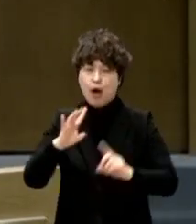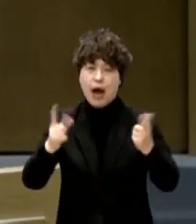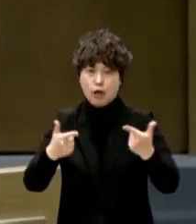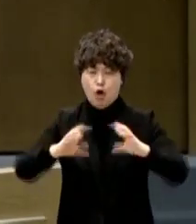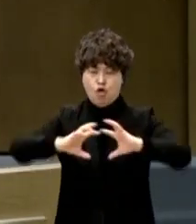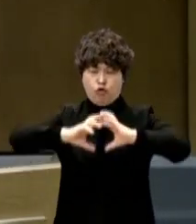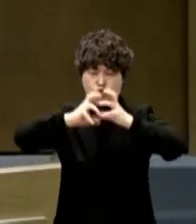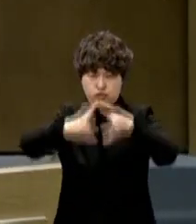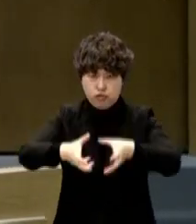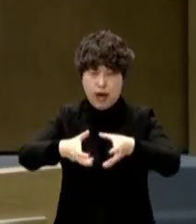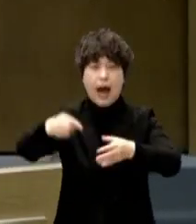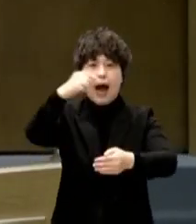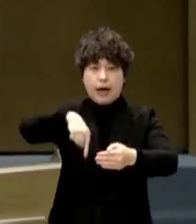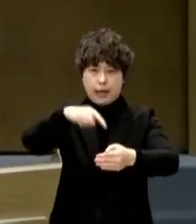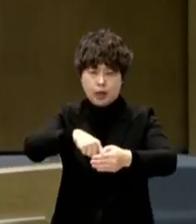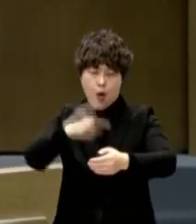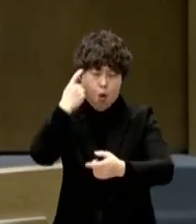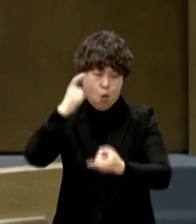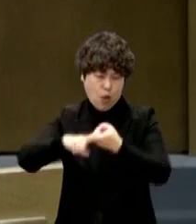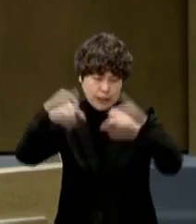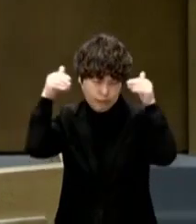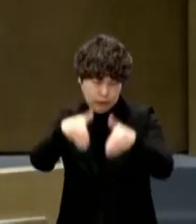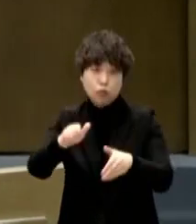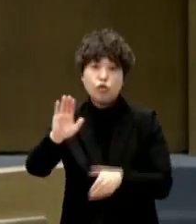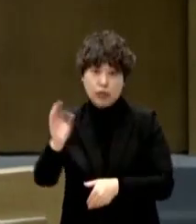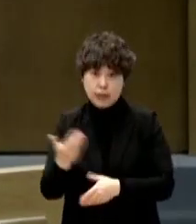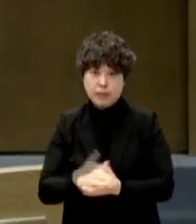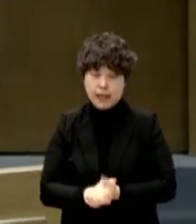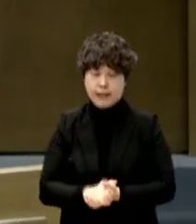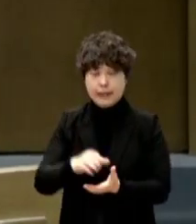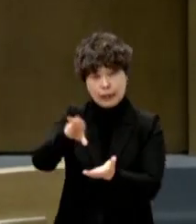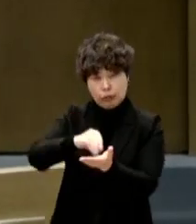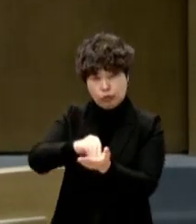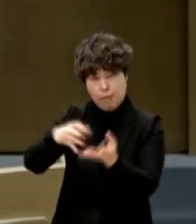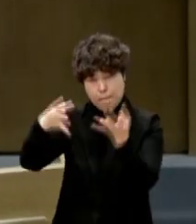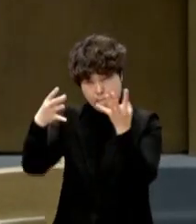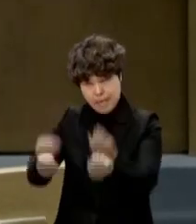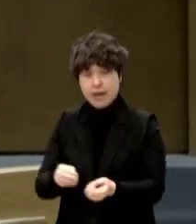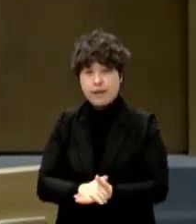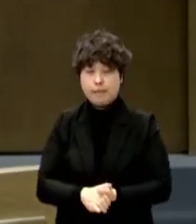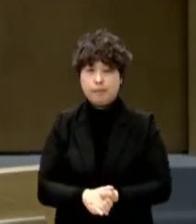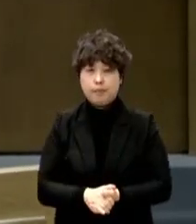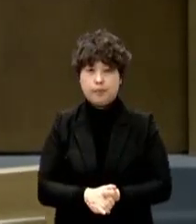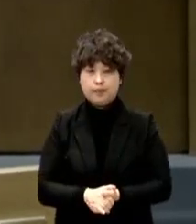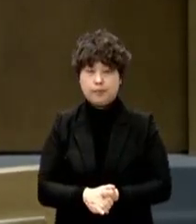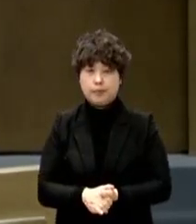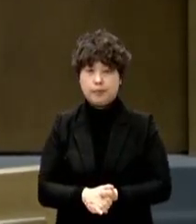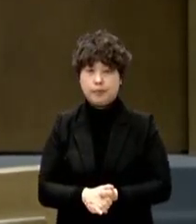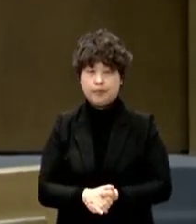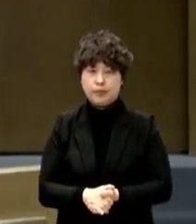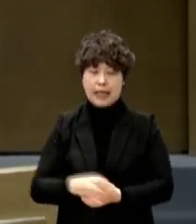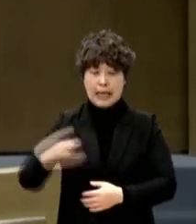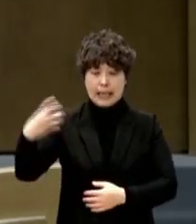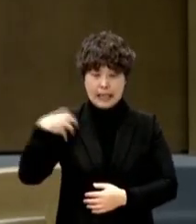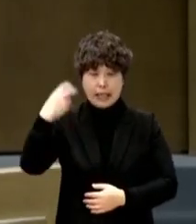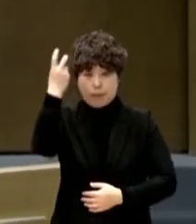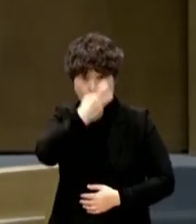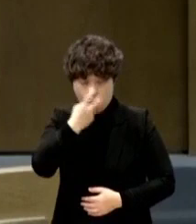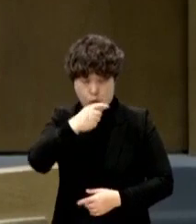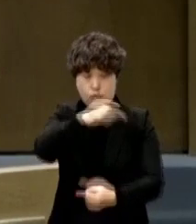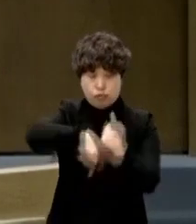국가적 차원에서도 관심이 집중된 많은 과제들이 있습니다. 유보 통합 기반 마련과 책임 돌봄